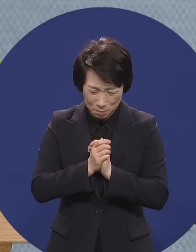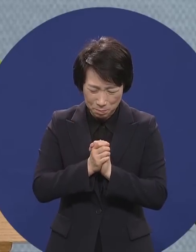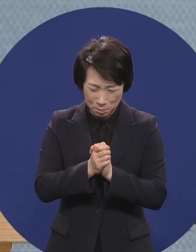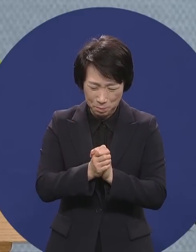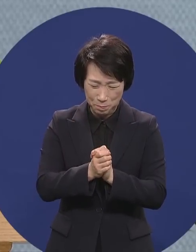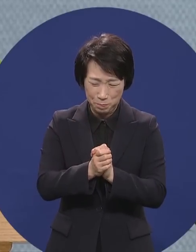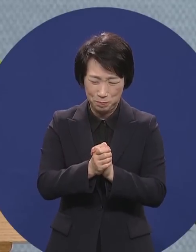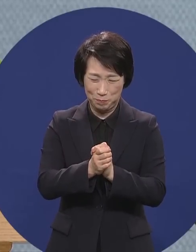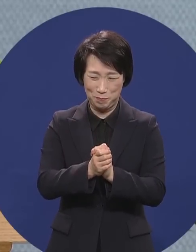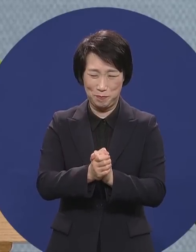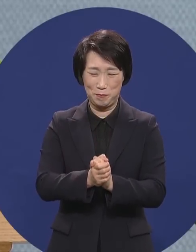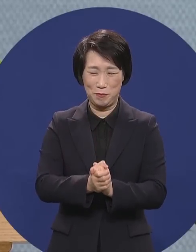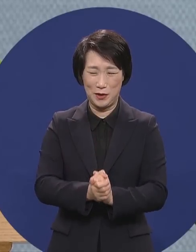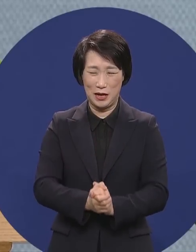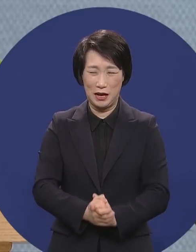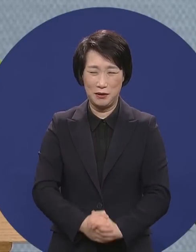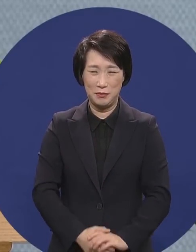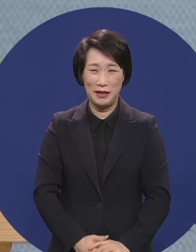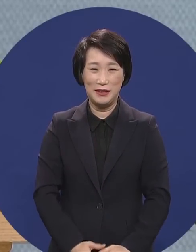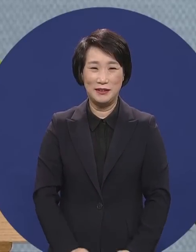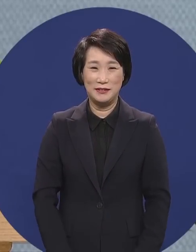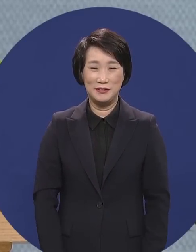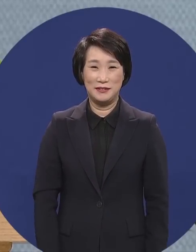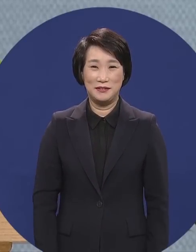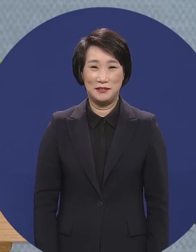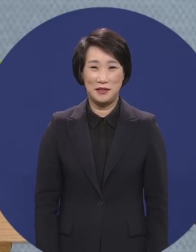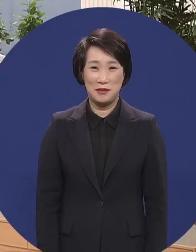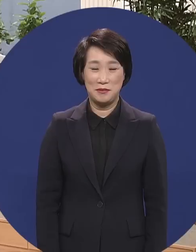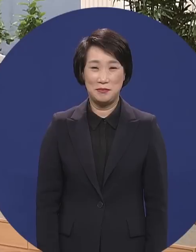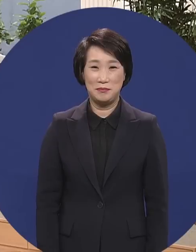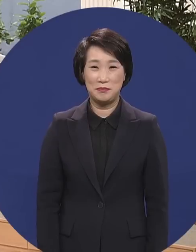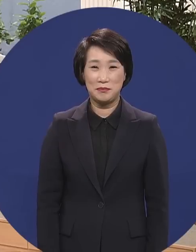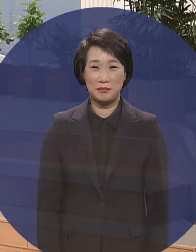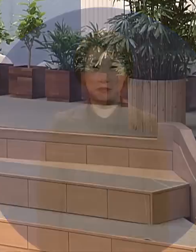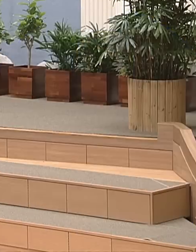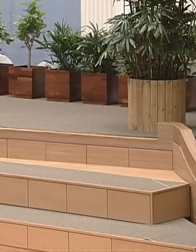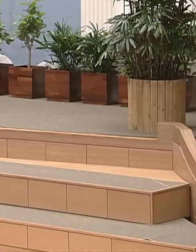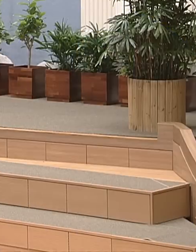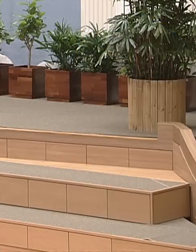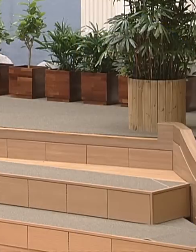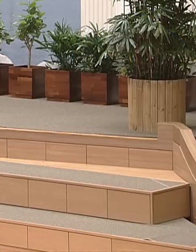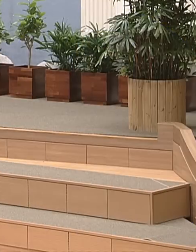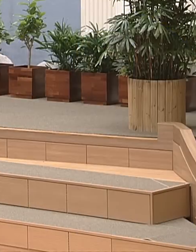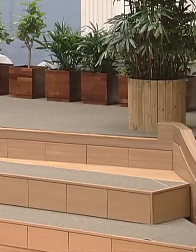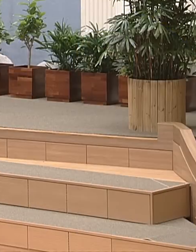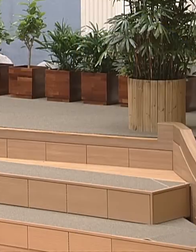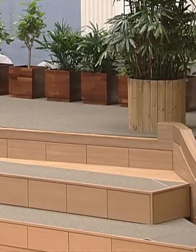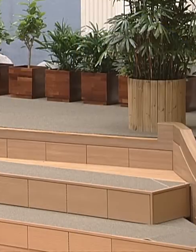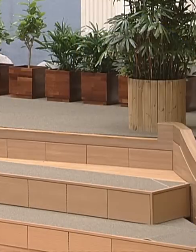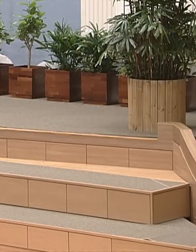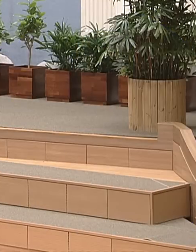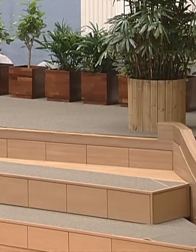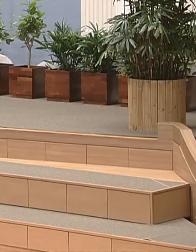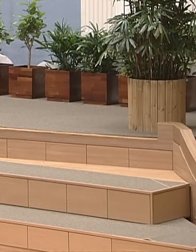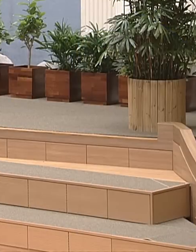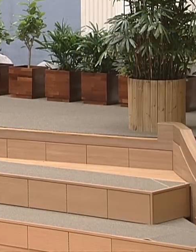기도드리옵나이다. 아멘. 아멘.